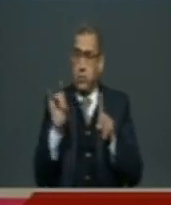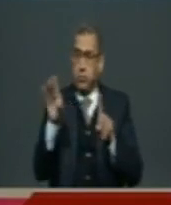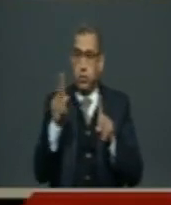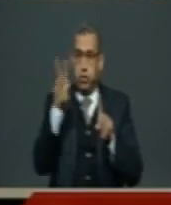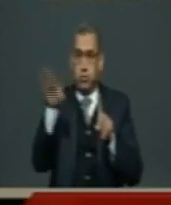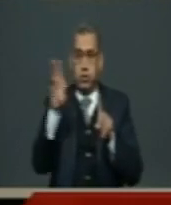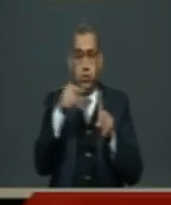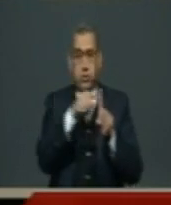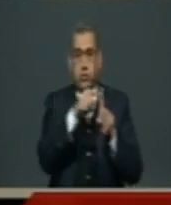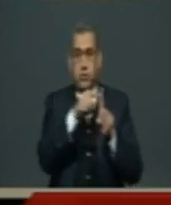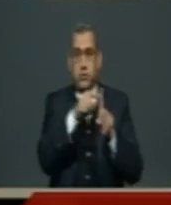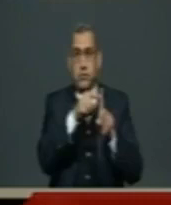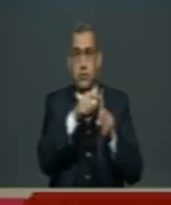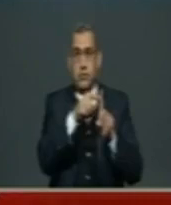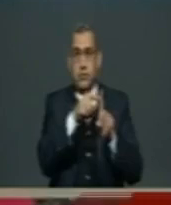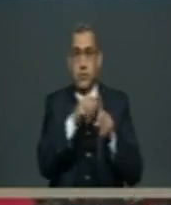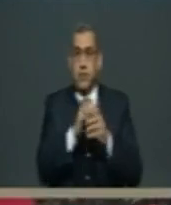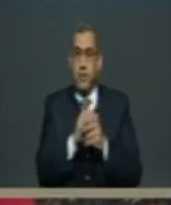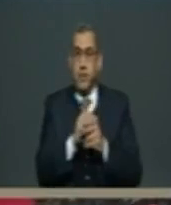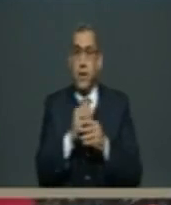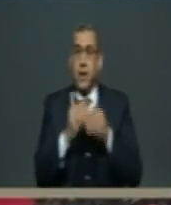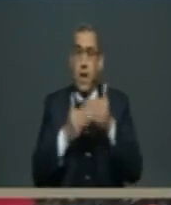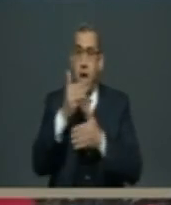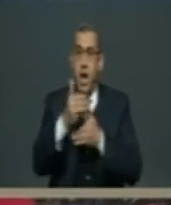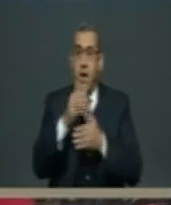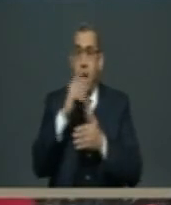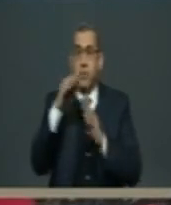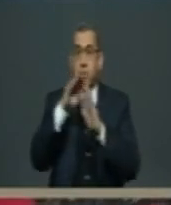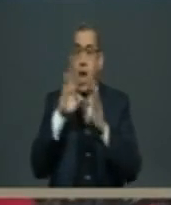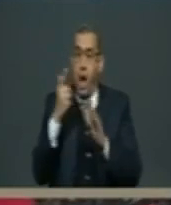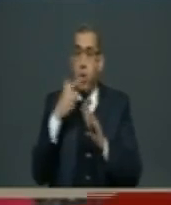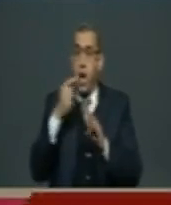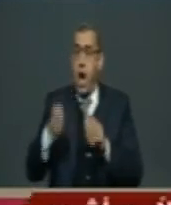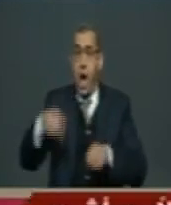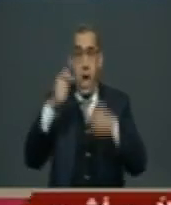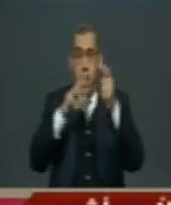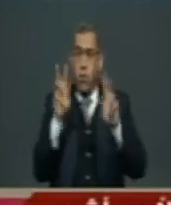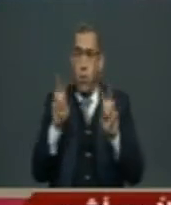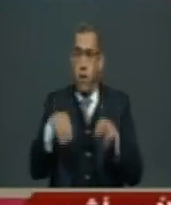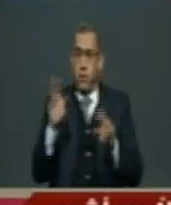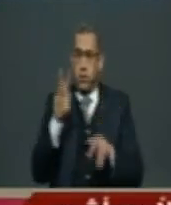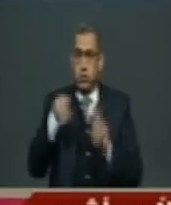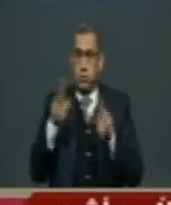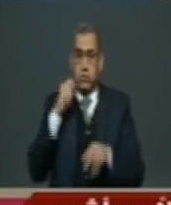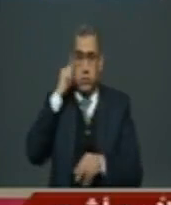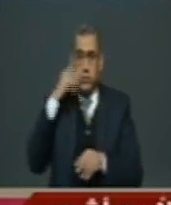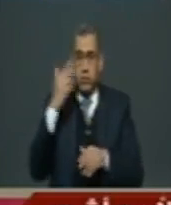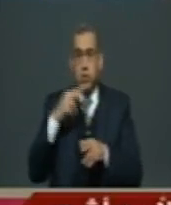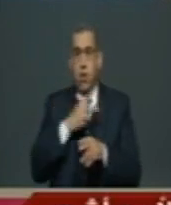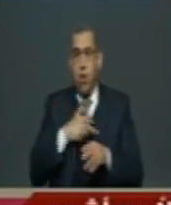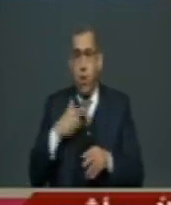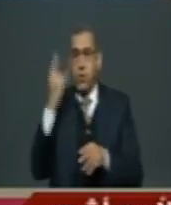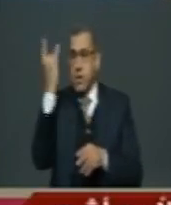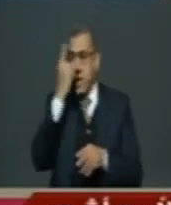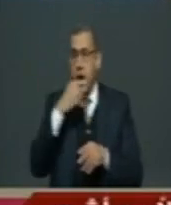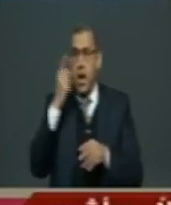خالص. لغايه لما الامور تنتظم معانا ومع الجهد اللي بنقوم بيه في الرقابه من التمويل ووزاره الداخليه، واحنا كل